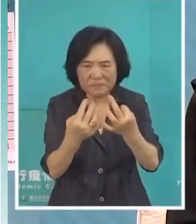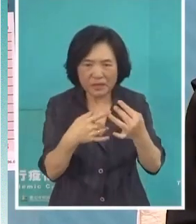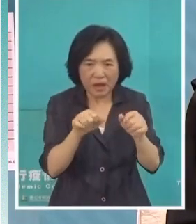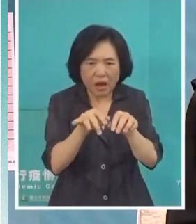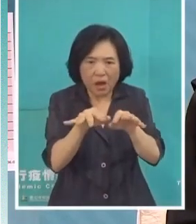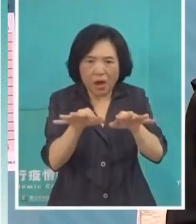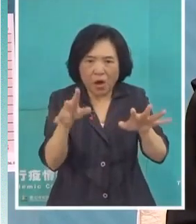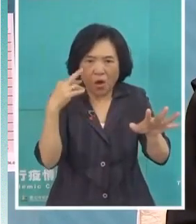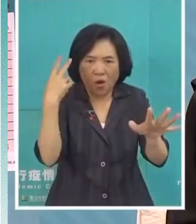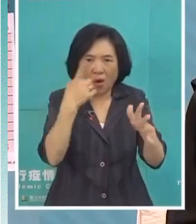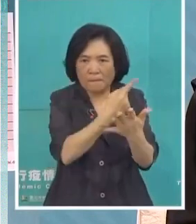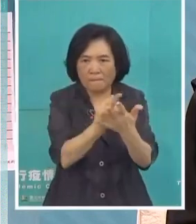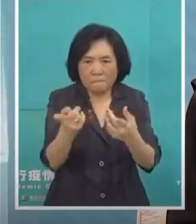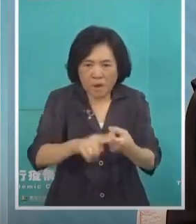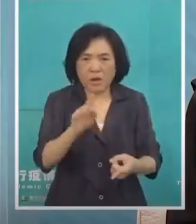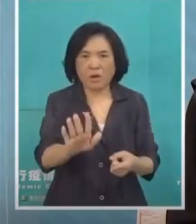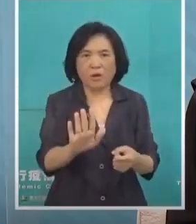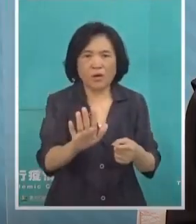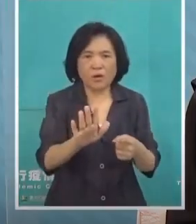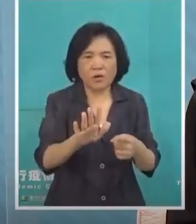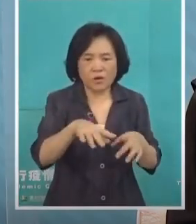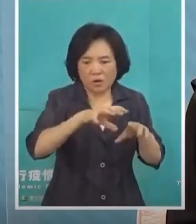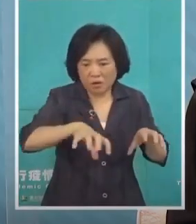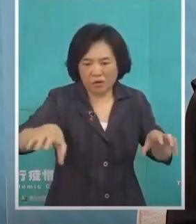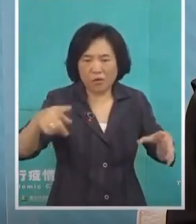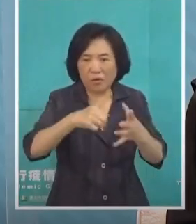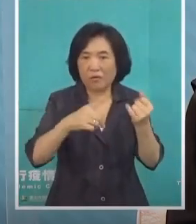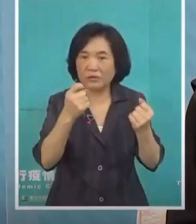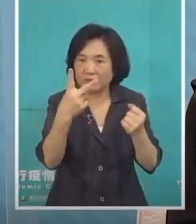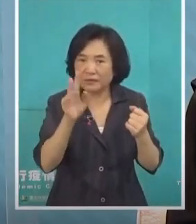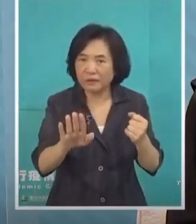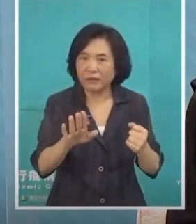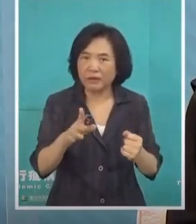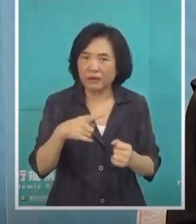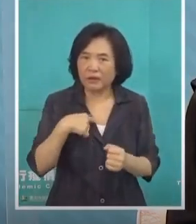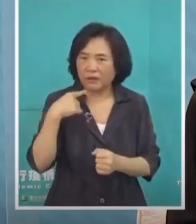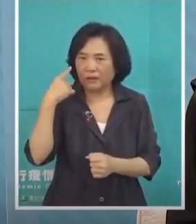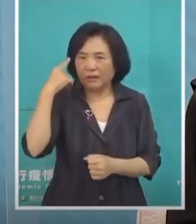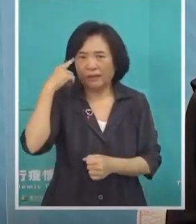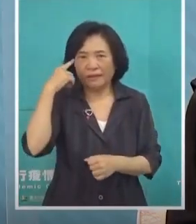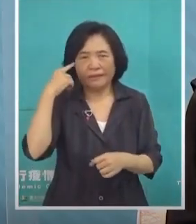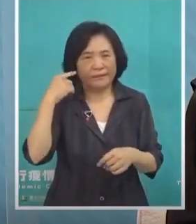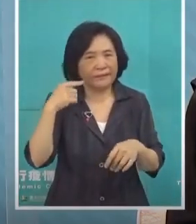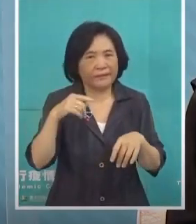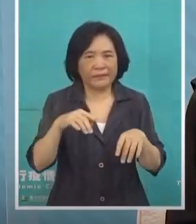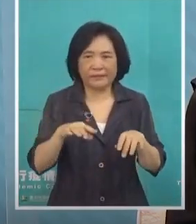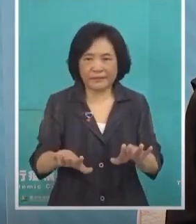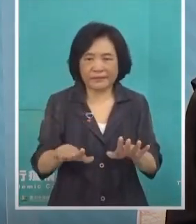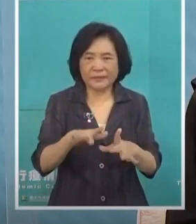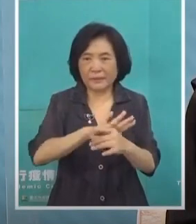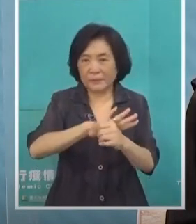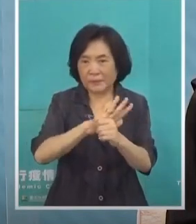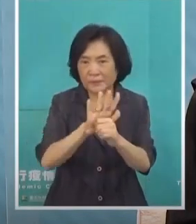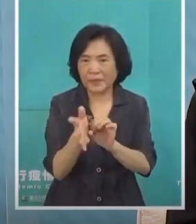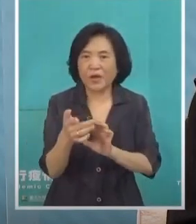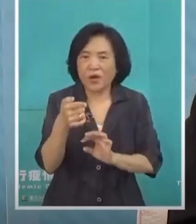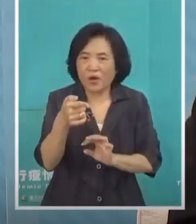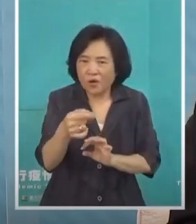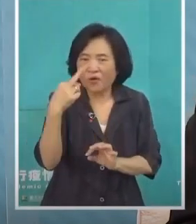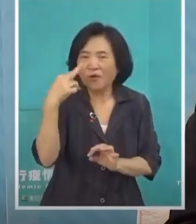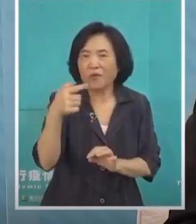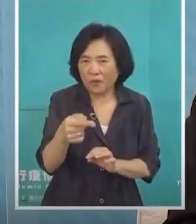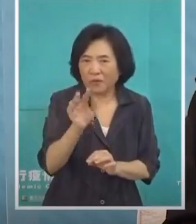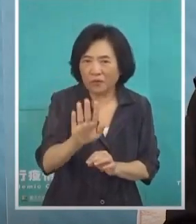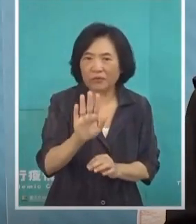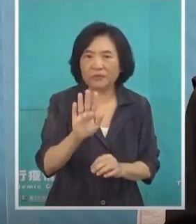各地去了，每个行政区都有，所以事实的真相就是说，这个疫情在现在是趋缓的，但